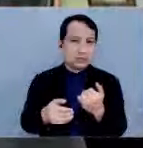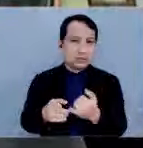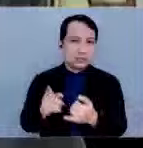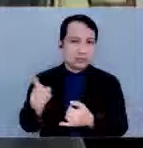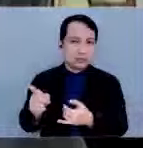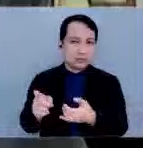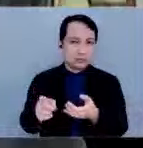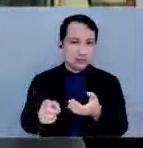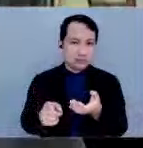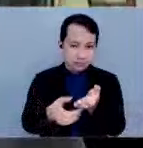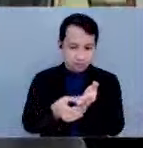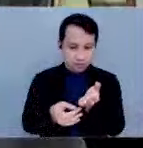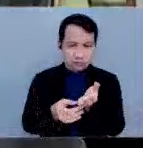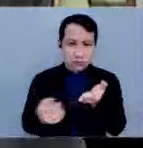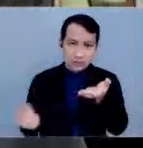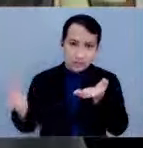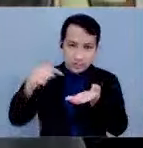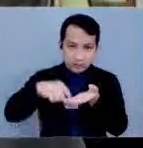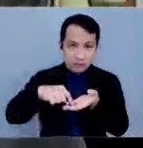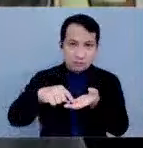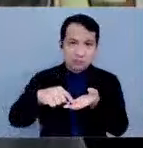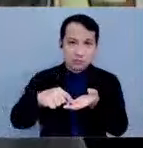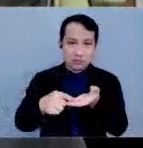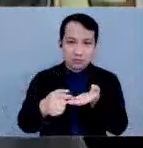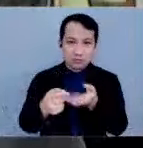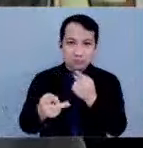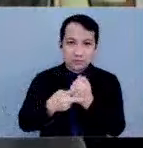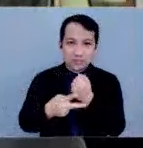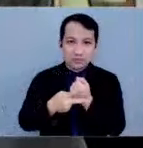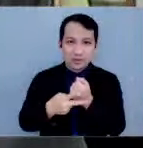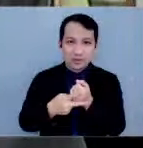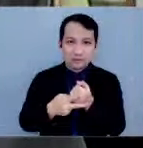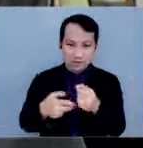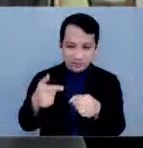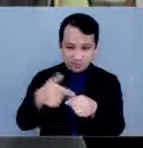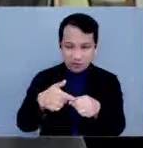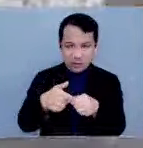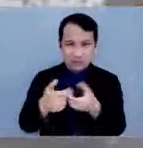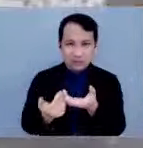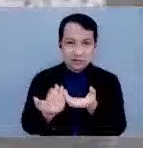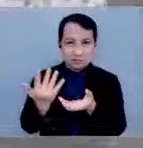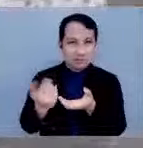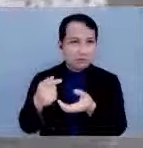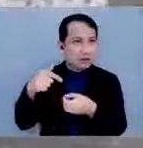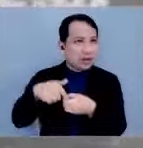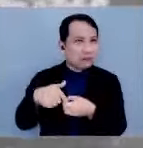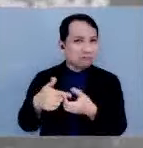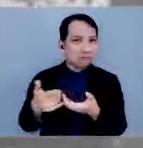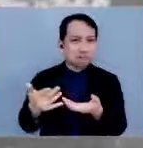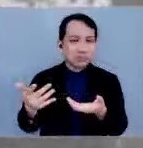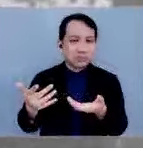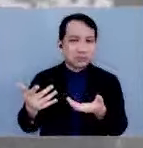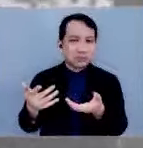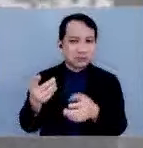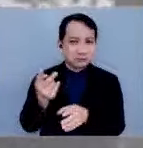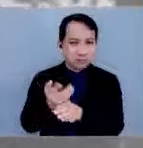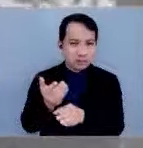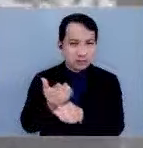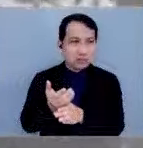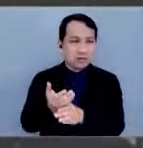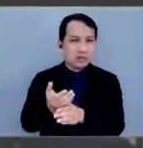section ang natira ng missile at meron siyang kargang mga vehicles and metals.